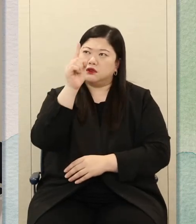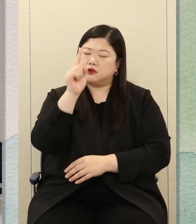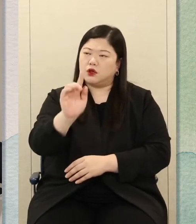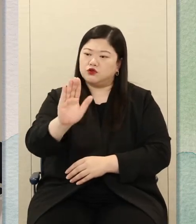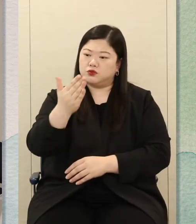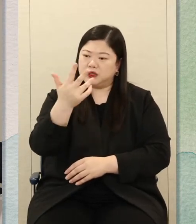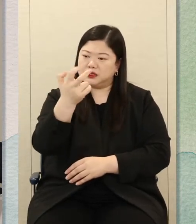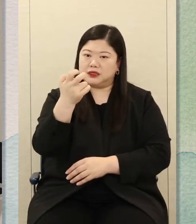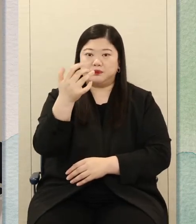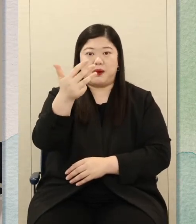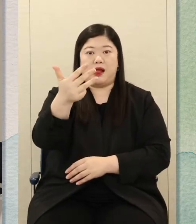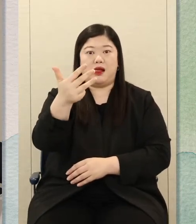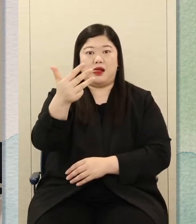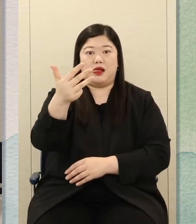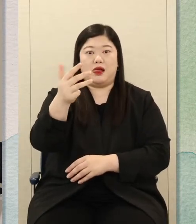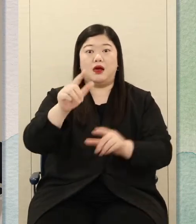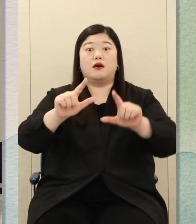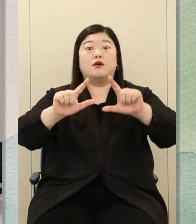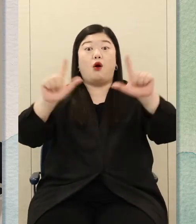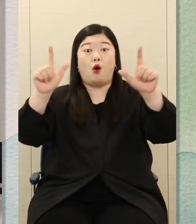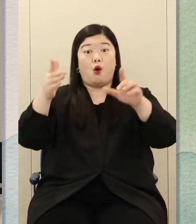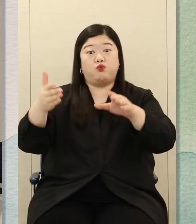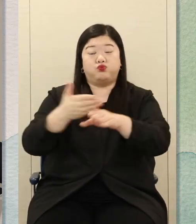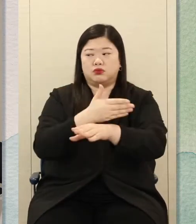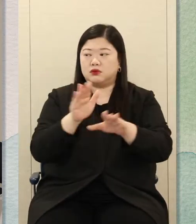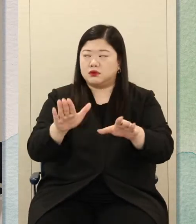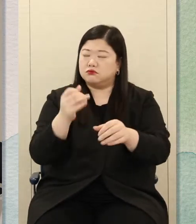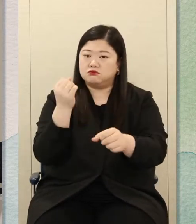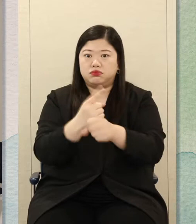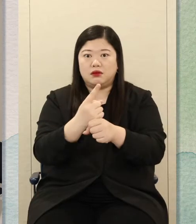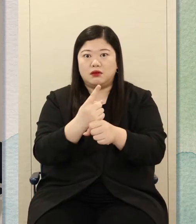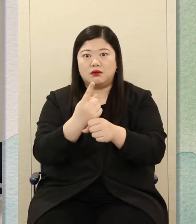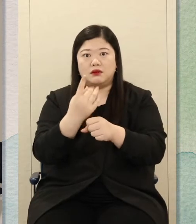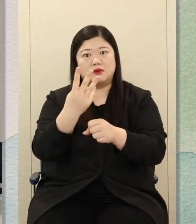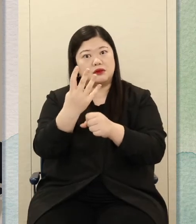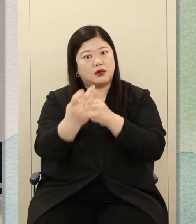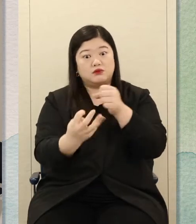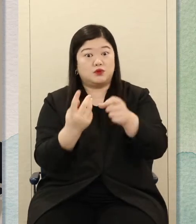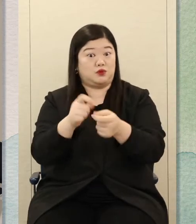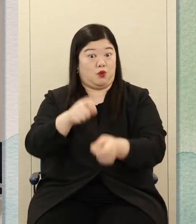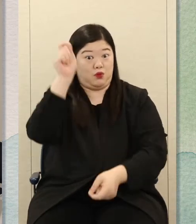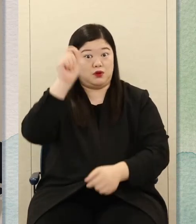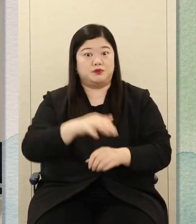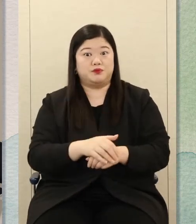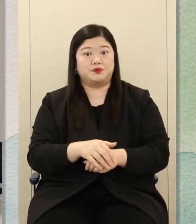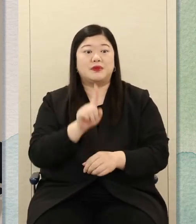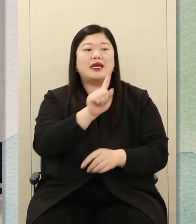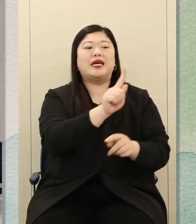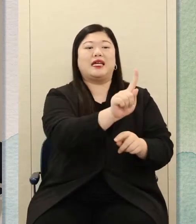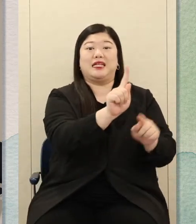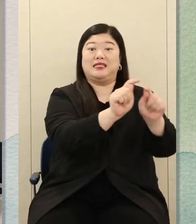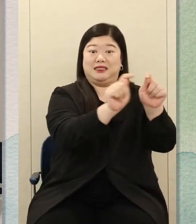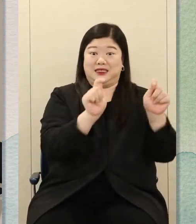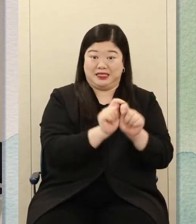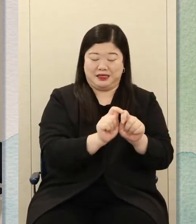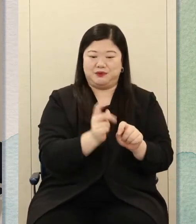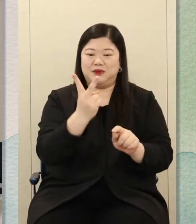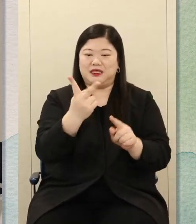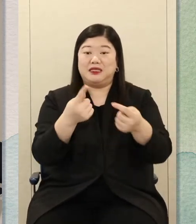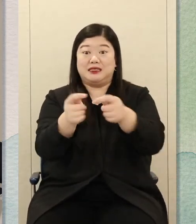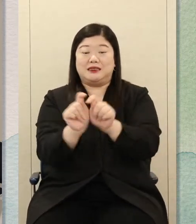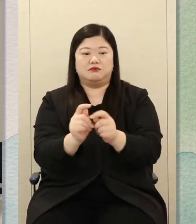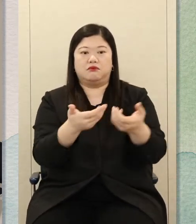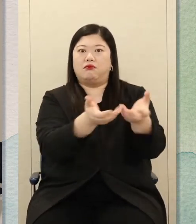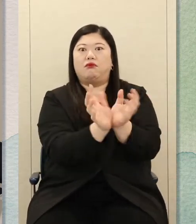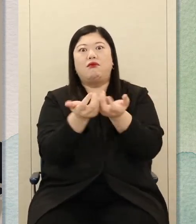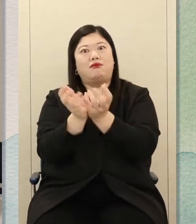계세요. 근데 이제 저분 중에 이제 저 팀이 이제 1팀, 2팀 뭐 이런 식으로 나눠져 있는데 이분들은 어떤